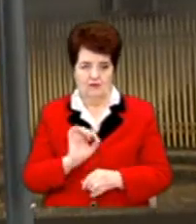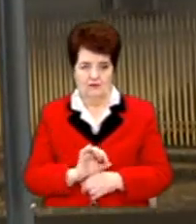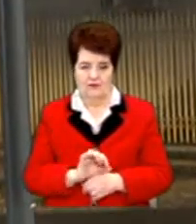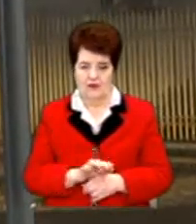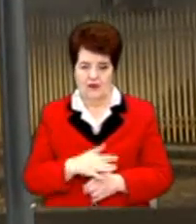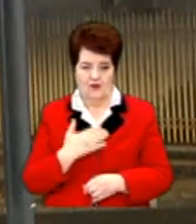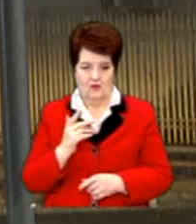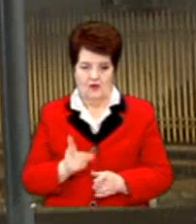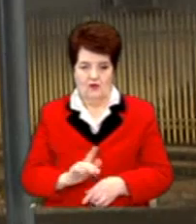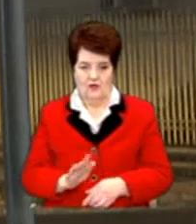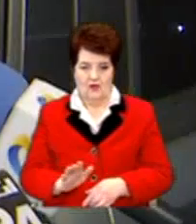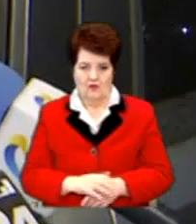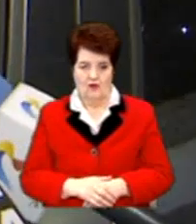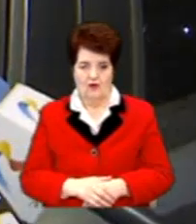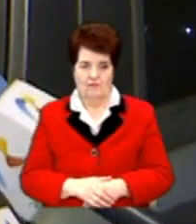Deci circulă extrem de